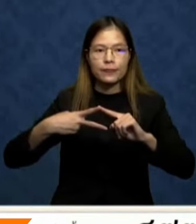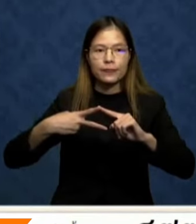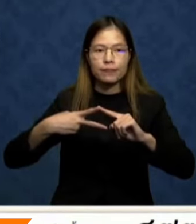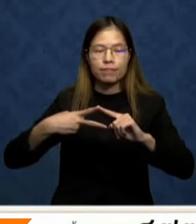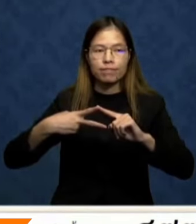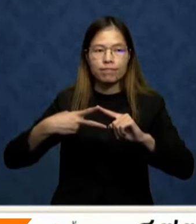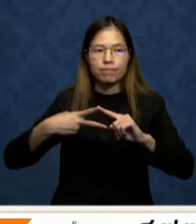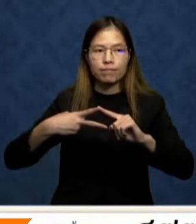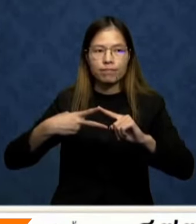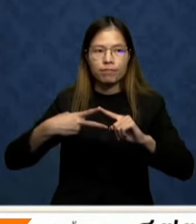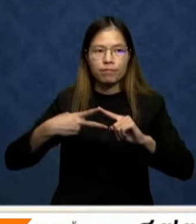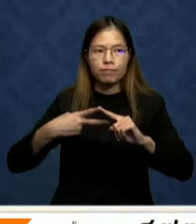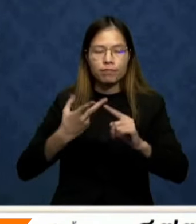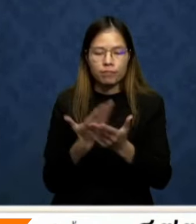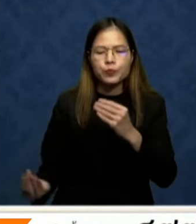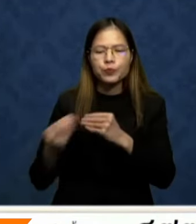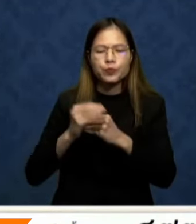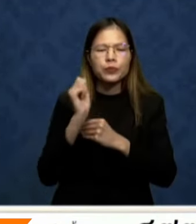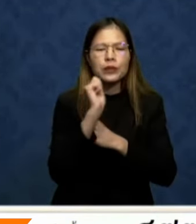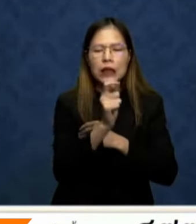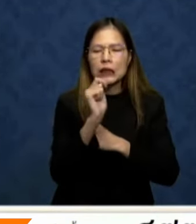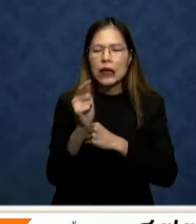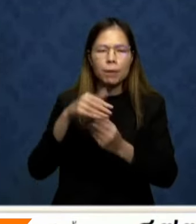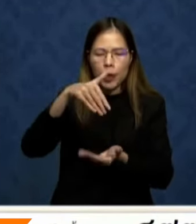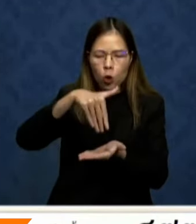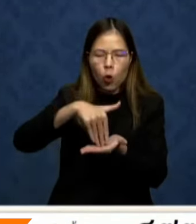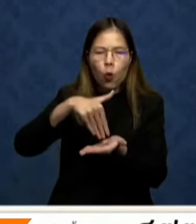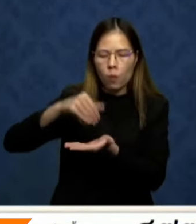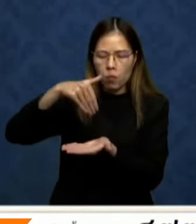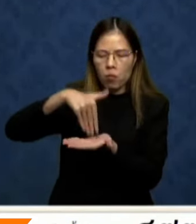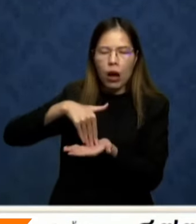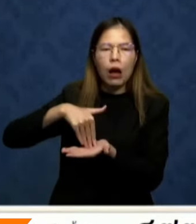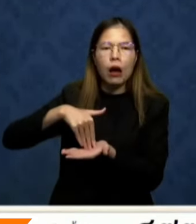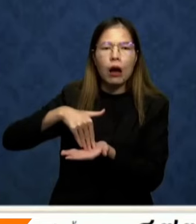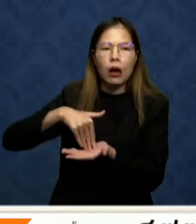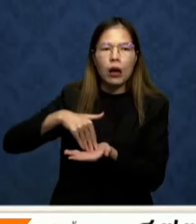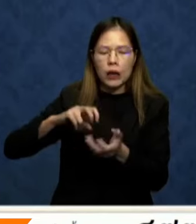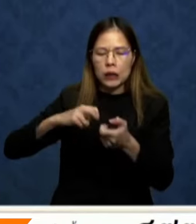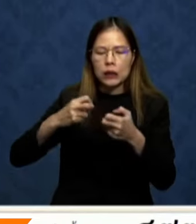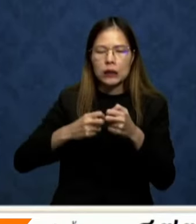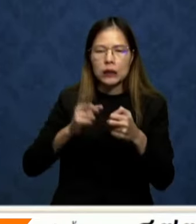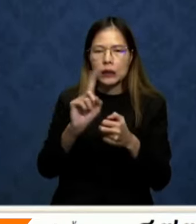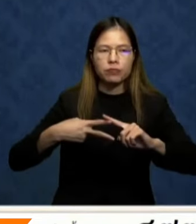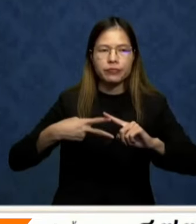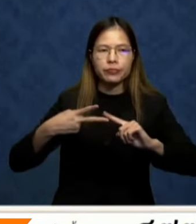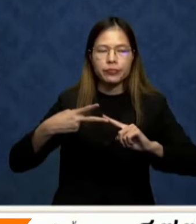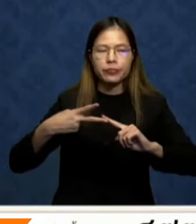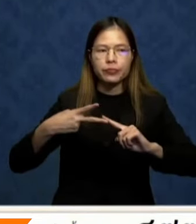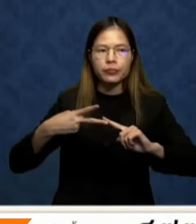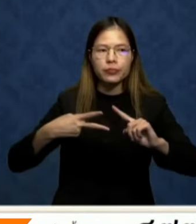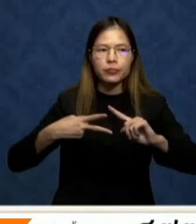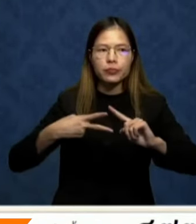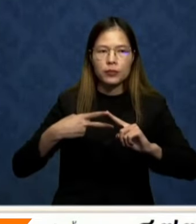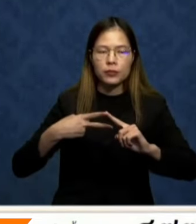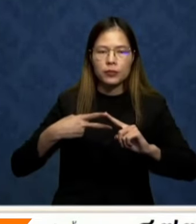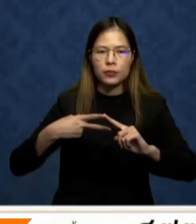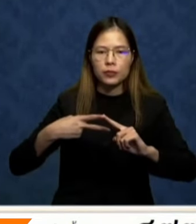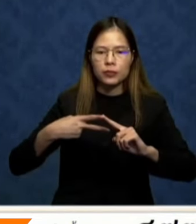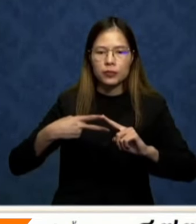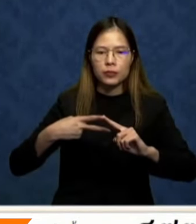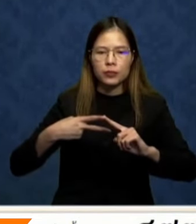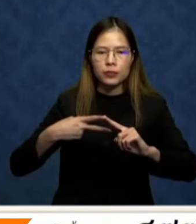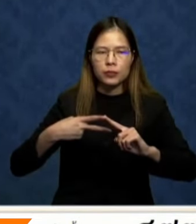างงบประมาณรายจ่ายเพิ่มเติมประจำปีนี้เป็นงบกลางนะครับประเด็นปัญหาตรงนี้อยู่ที่2เรื่องเรื่องแรกก็คือว่าต